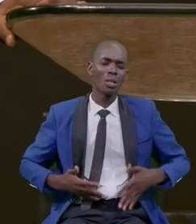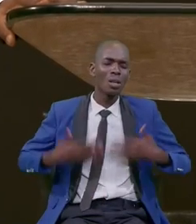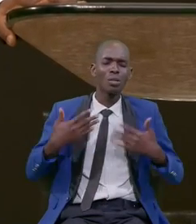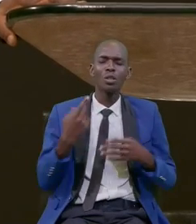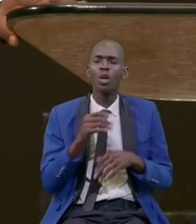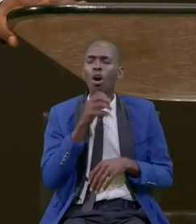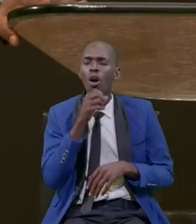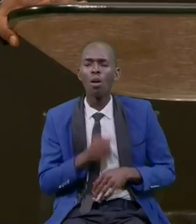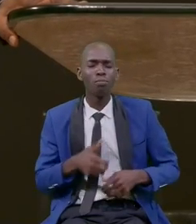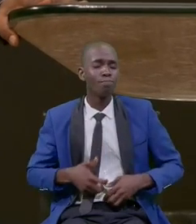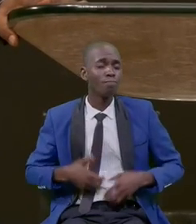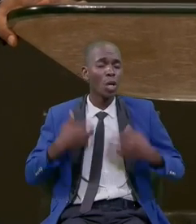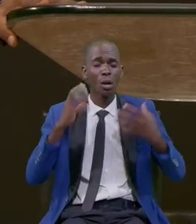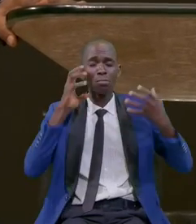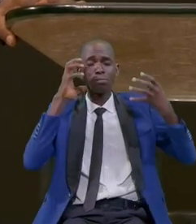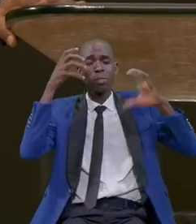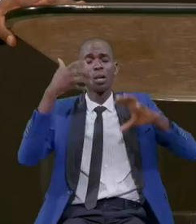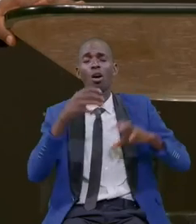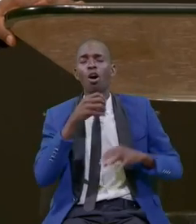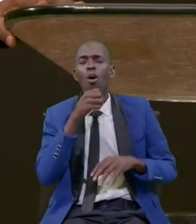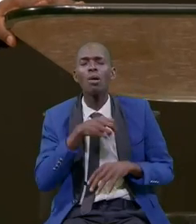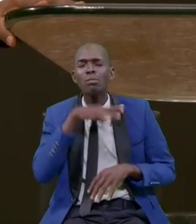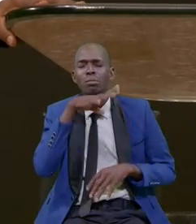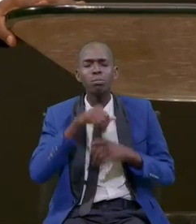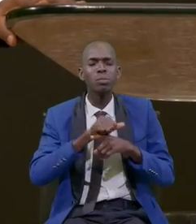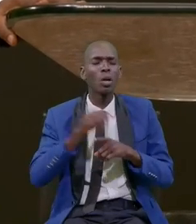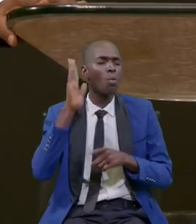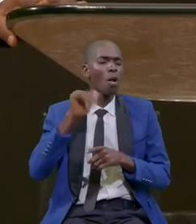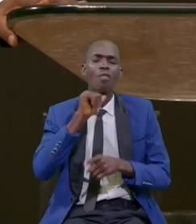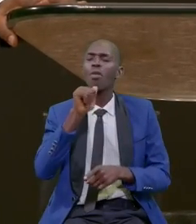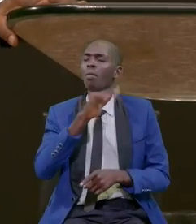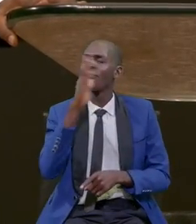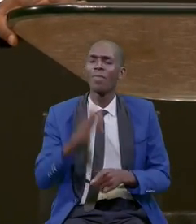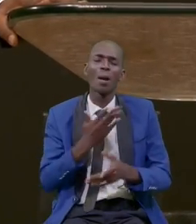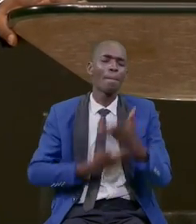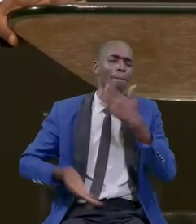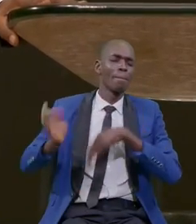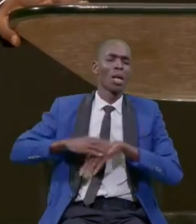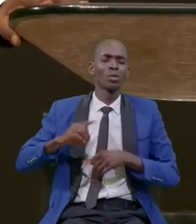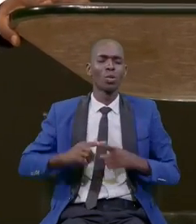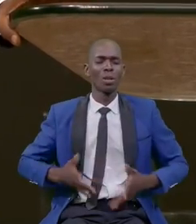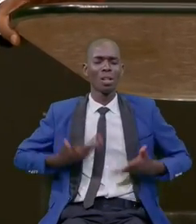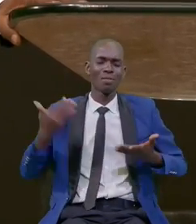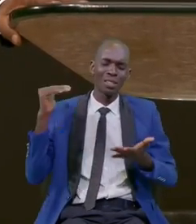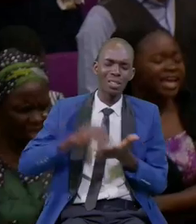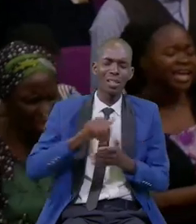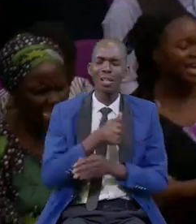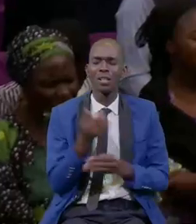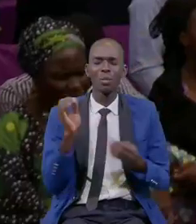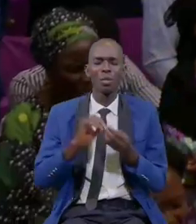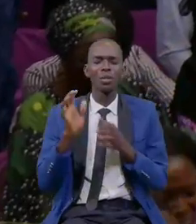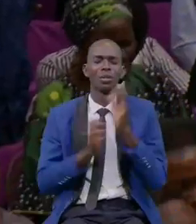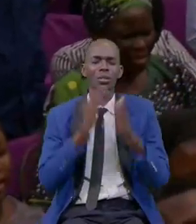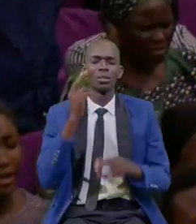colère, l'ancienne souillure ne revienne plus à notre vie au grand jamais au nom de